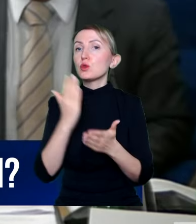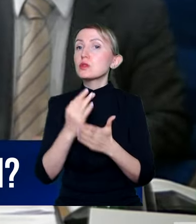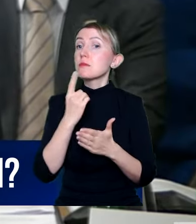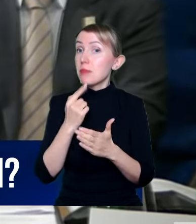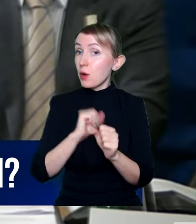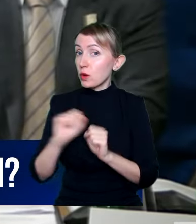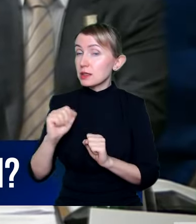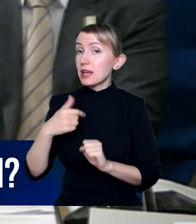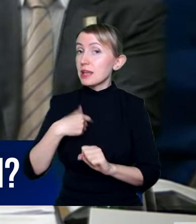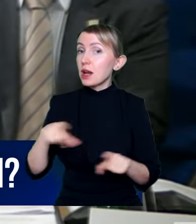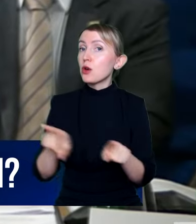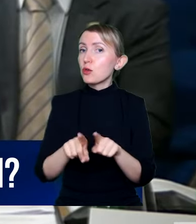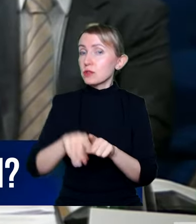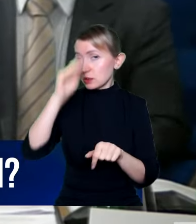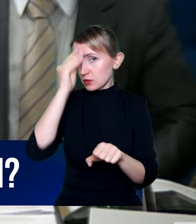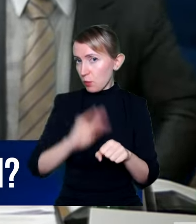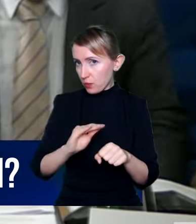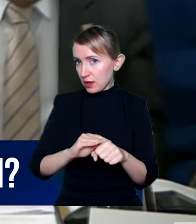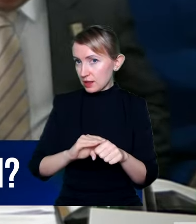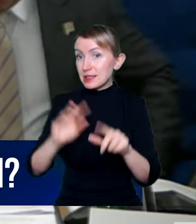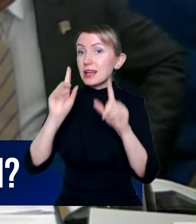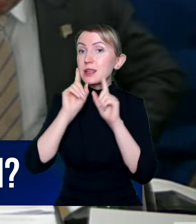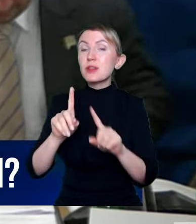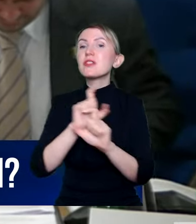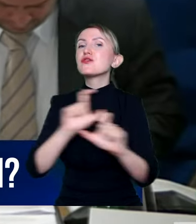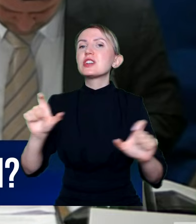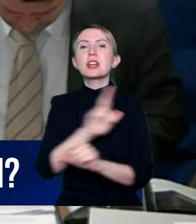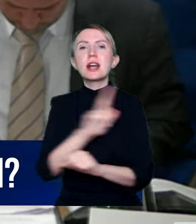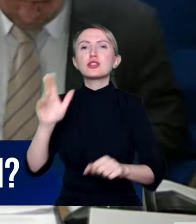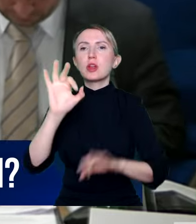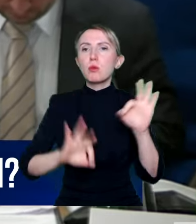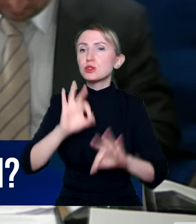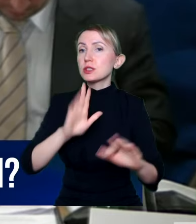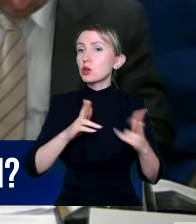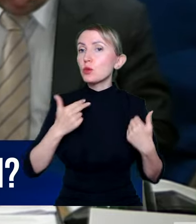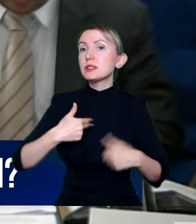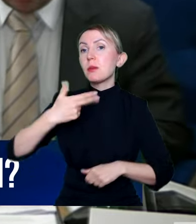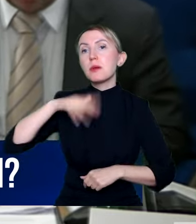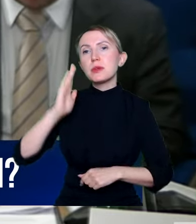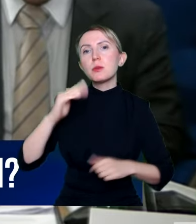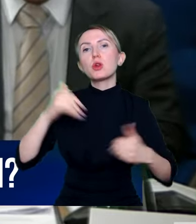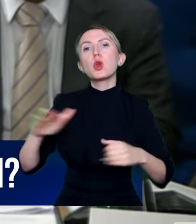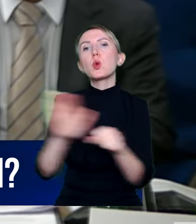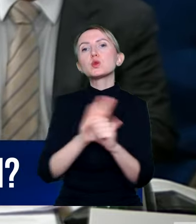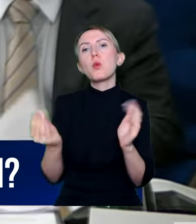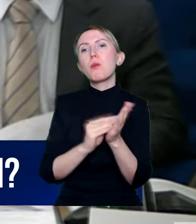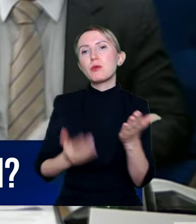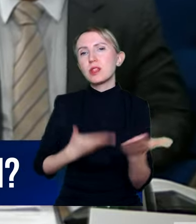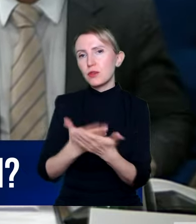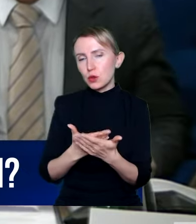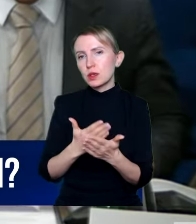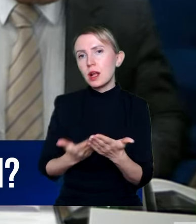również przypomnę, że tak naprawdę podczas każdego posiedzenia komisji będziemy mogli uzupełniać te wnioski w miarę